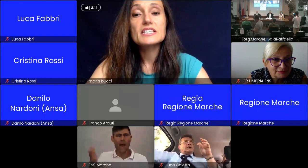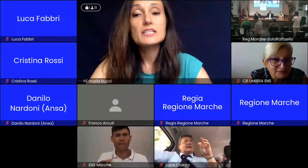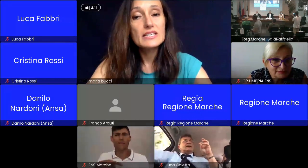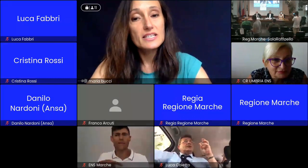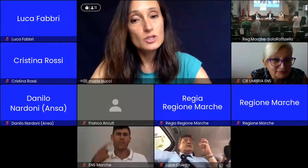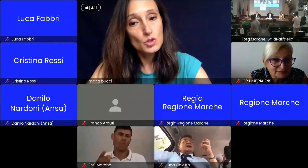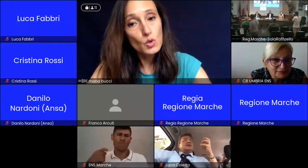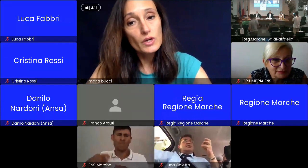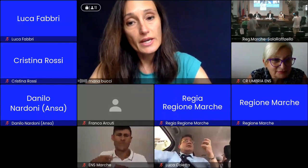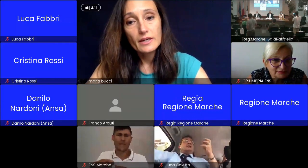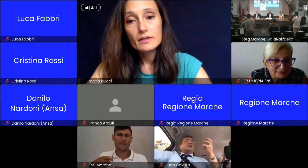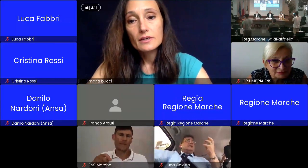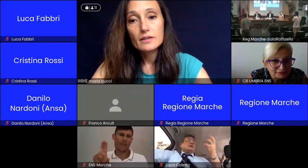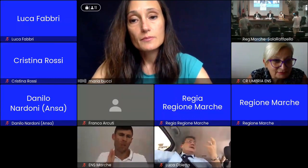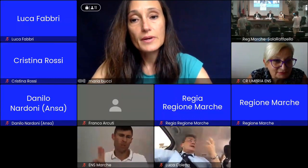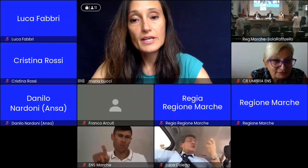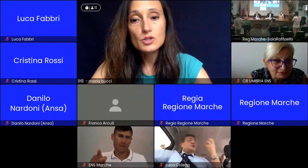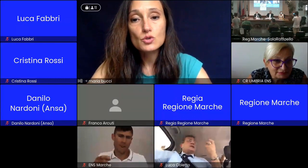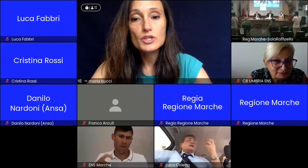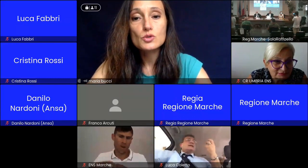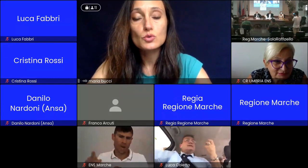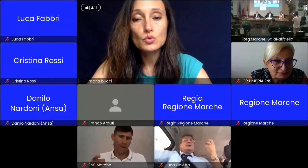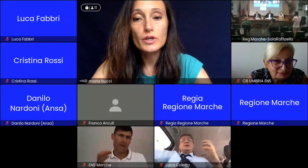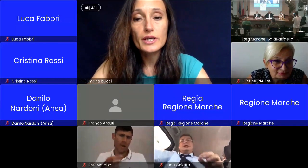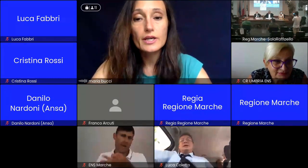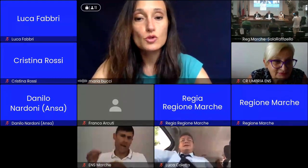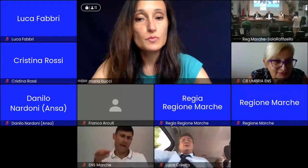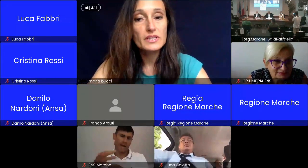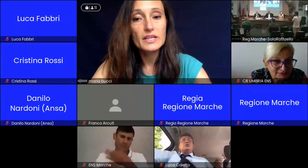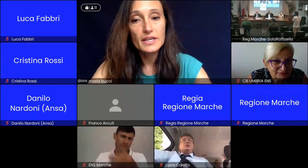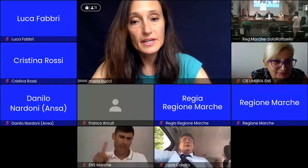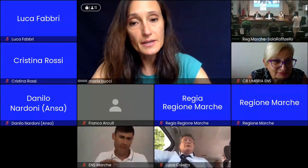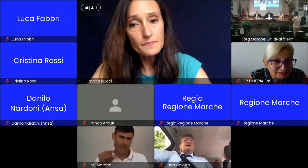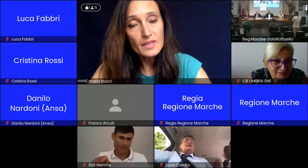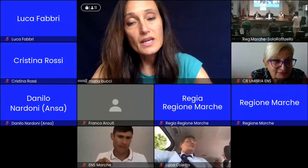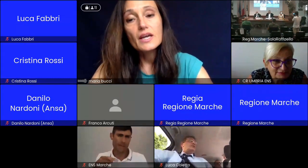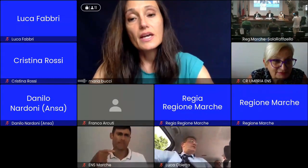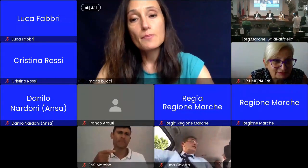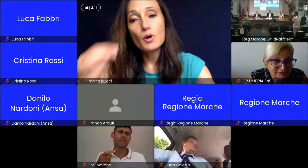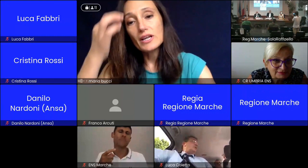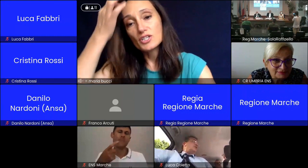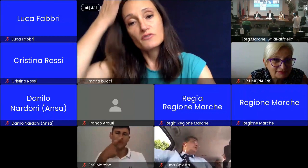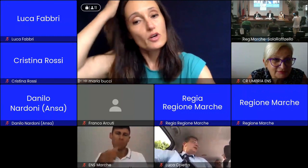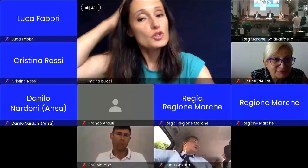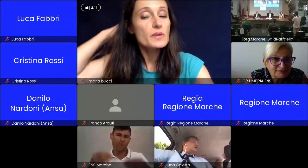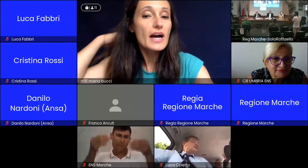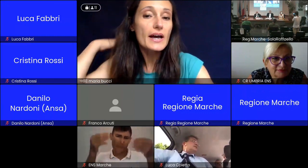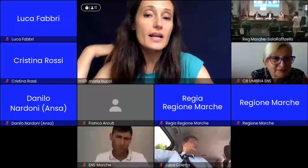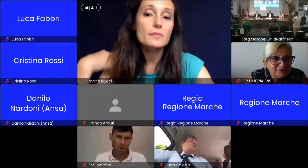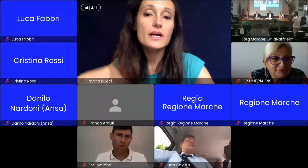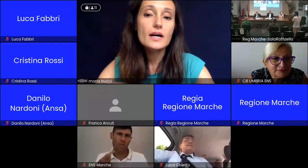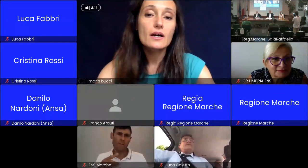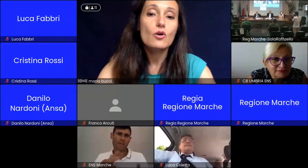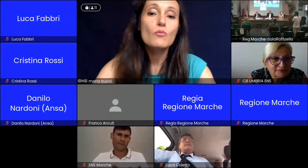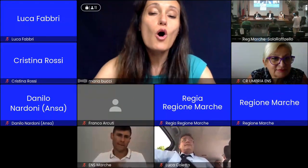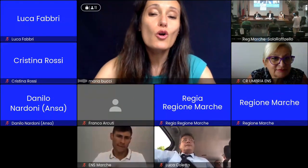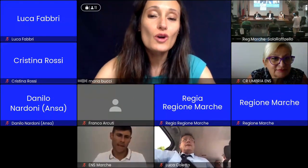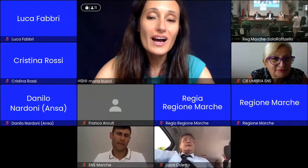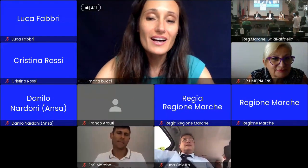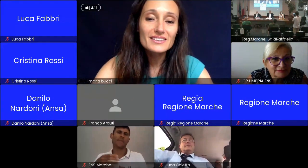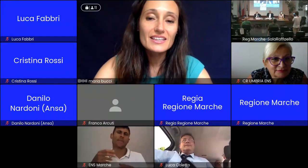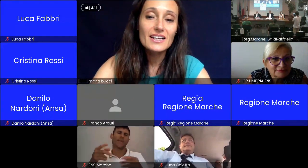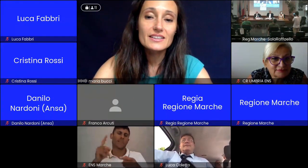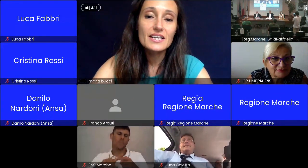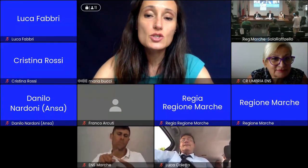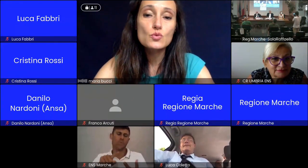servizi di sensibilizzazione presso le strutture ospedaliere, e poi farò spiegare alla mia